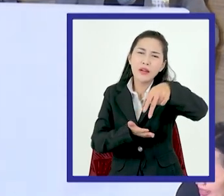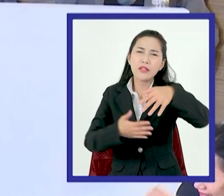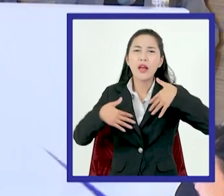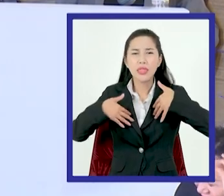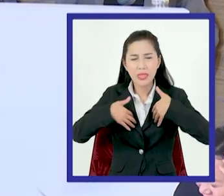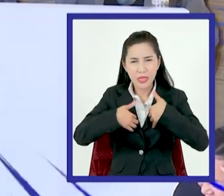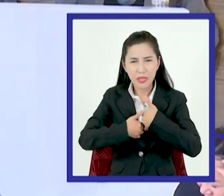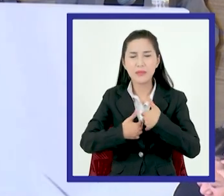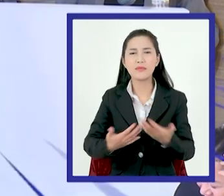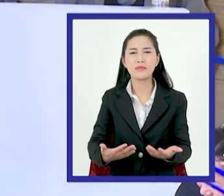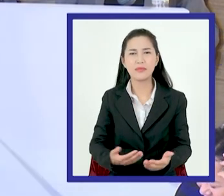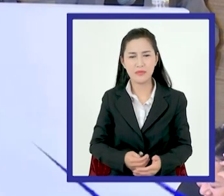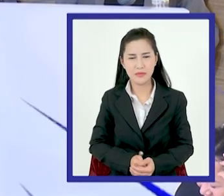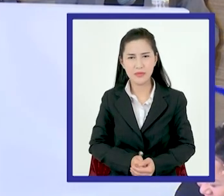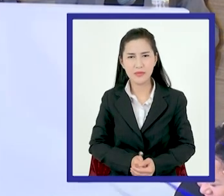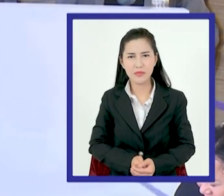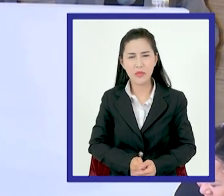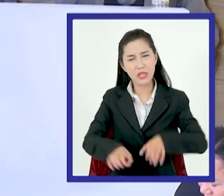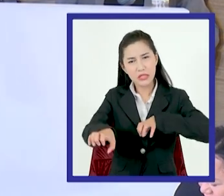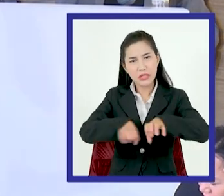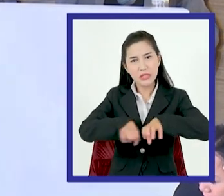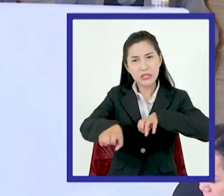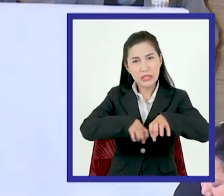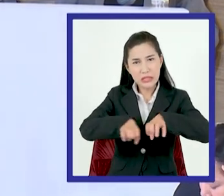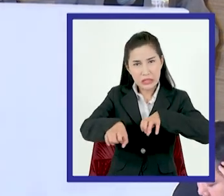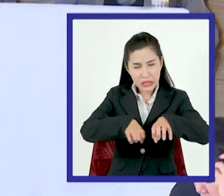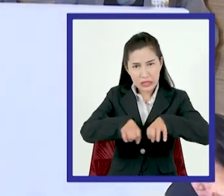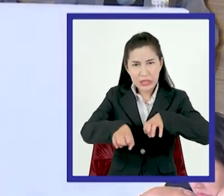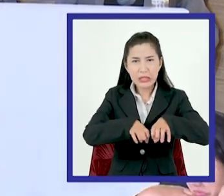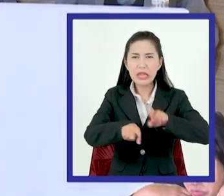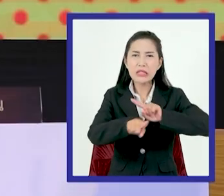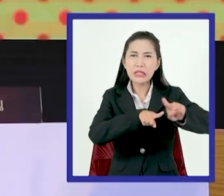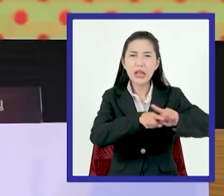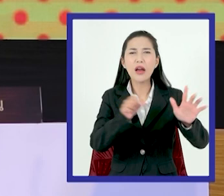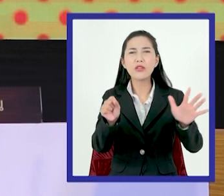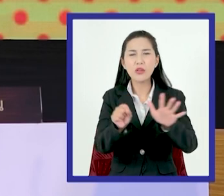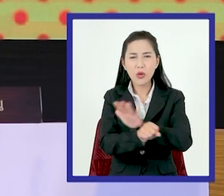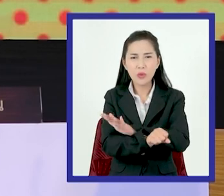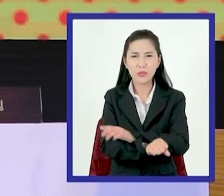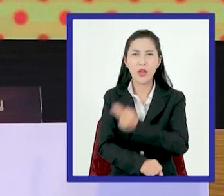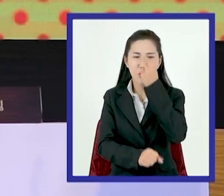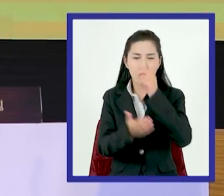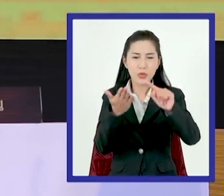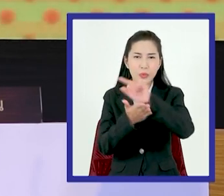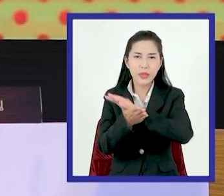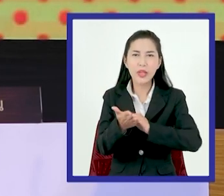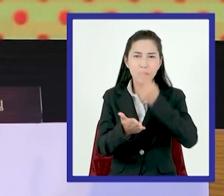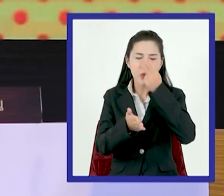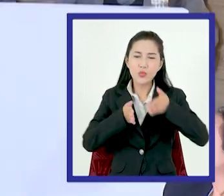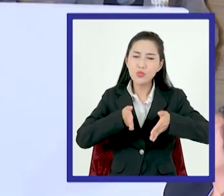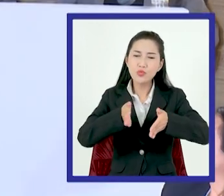ได้เนี่ยฮะเราจะบริหารจัดการเขาเรียกว่าครบรอบด้านทุกมิติ เขาดูทั้งประเทศจะให้มาดูซอยเดียว